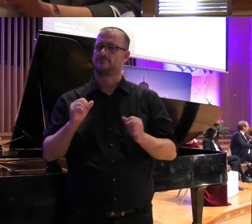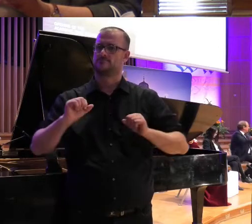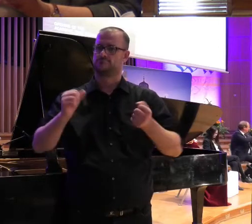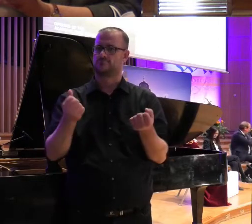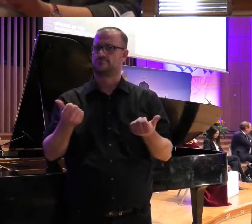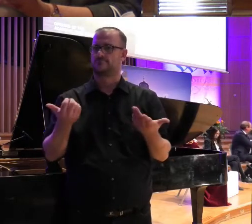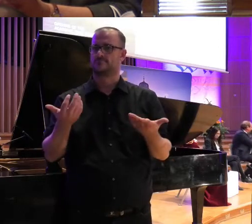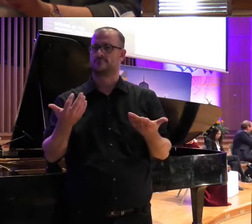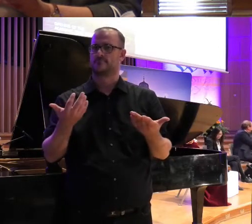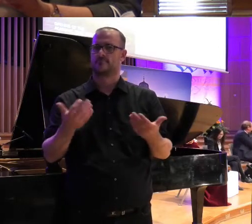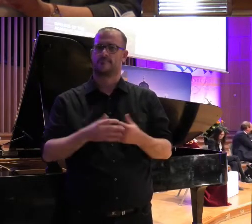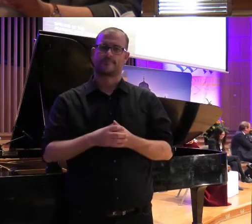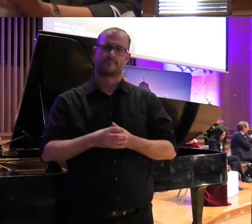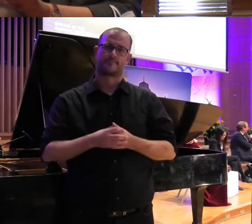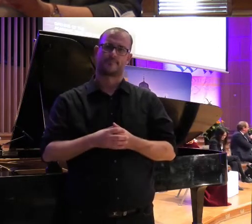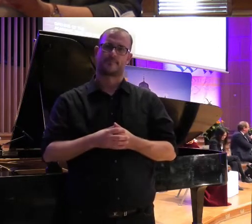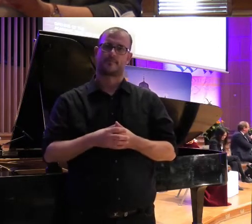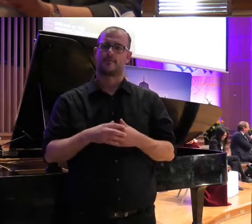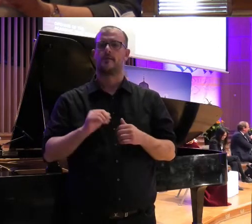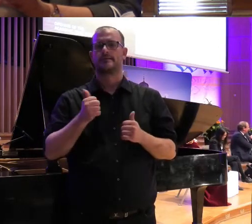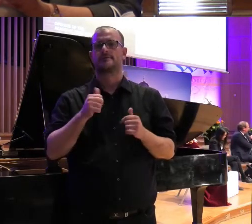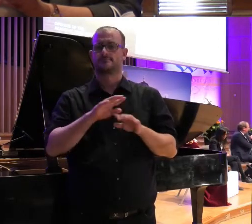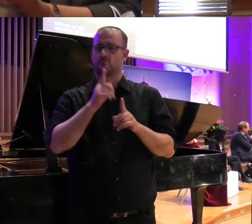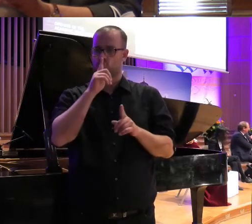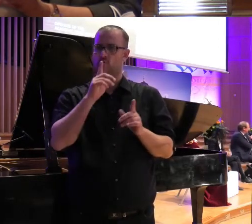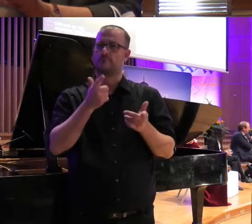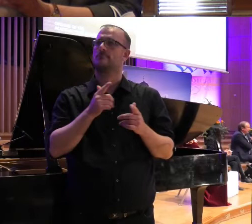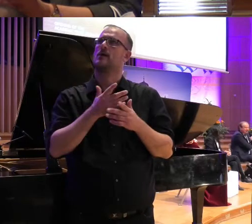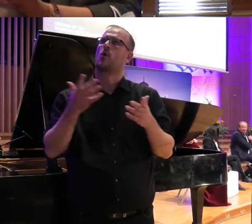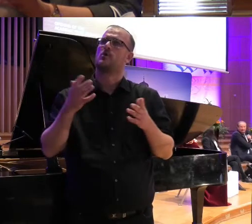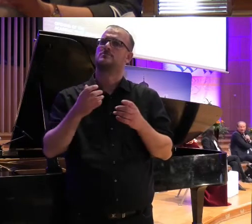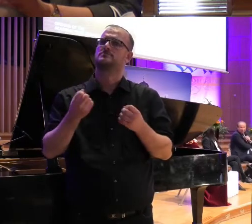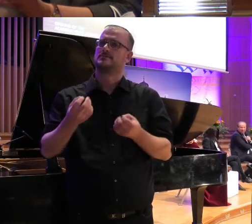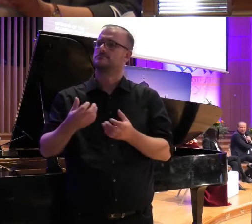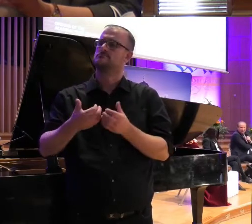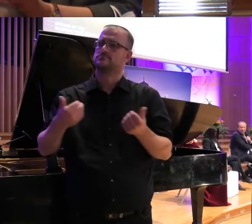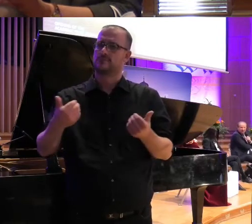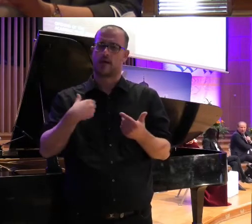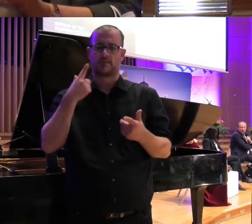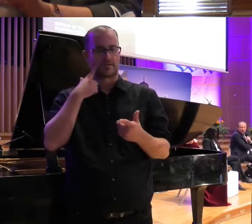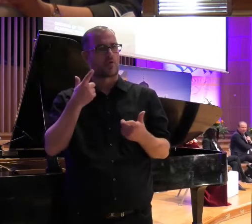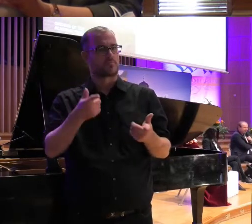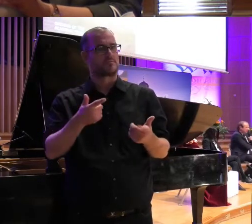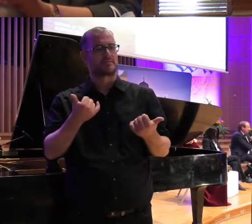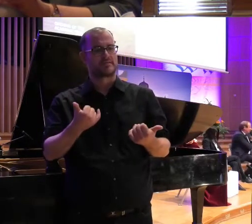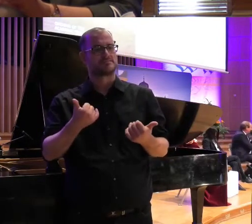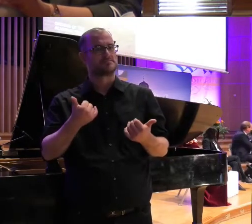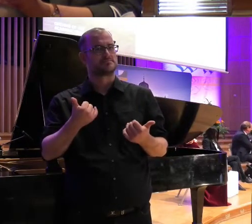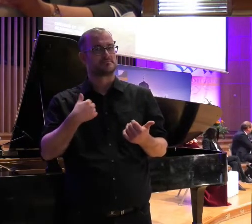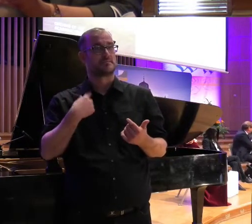wenn ich diese großen Ereignisse jetzt mal ausrechne. Also ich gehe ganz stark davon aus, und ich glaube, da bin ich auch